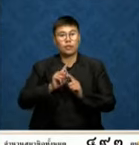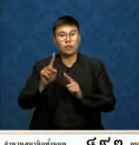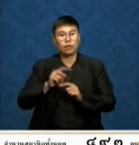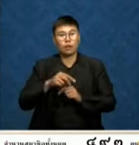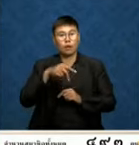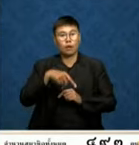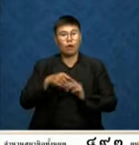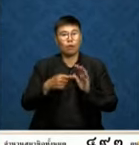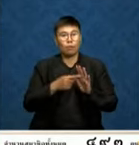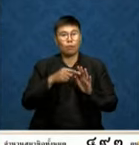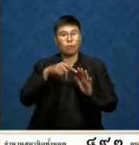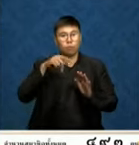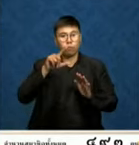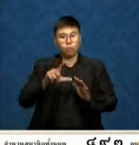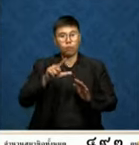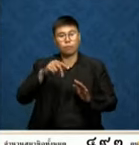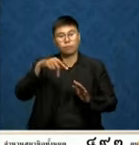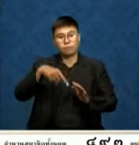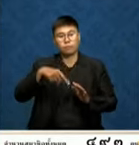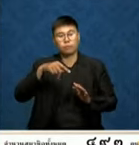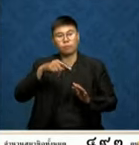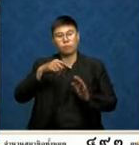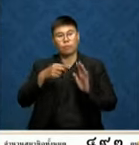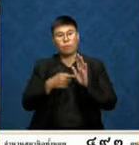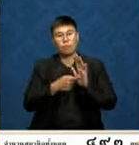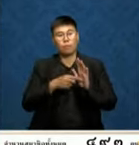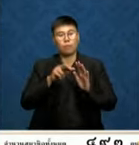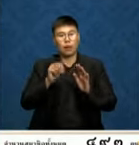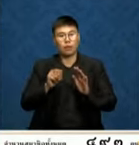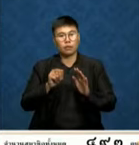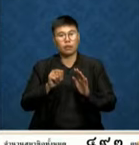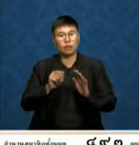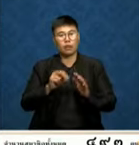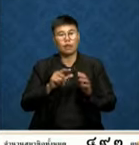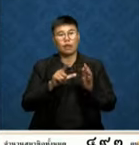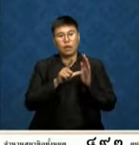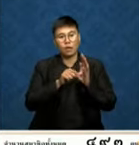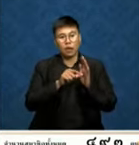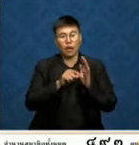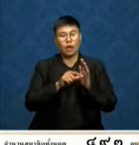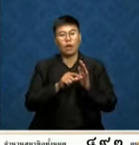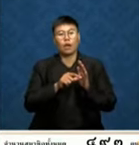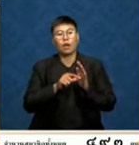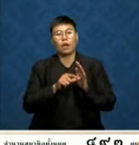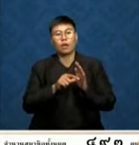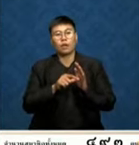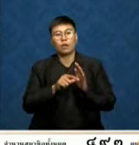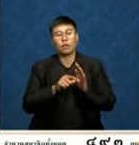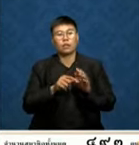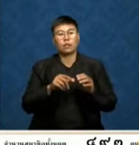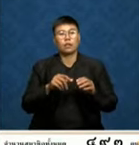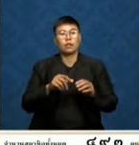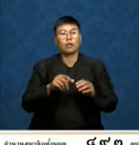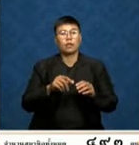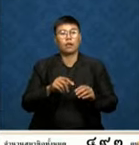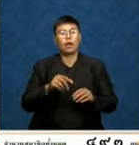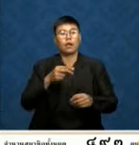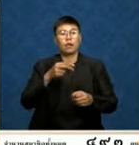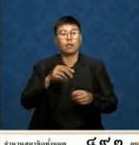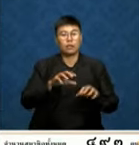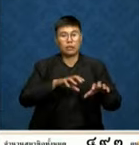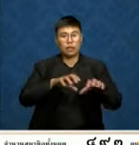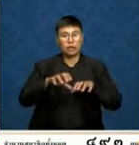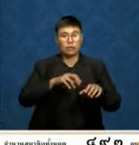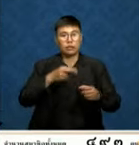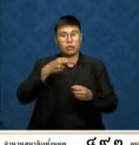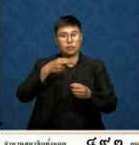น์ศรีสมบัติไพบูลย์นะครับเลขาธิการสำนักงานคณะกรรมการกำกับกิจการพลังงาน2ท่าน